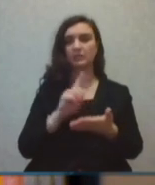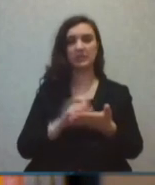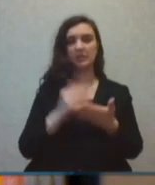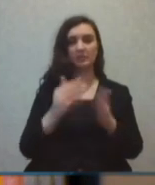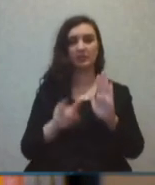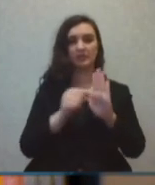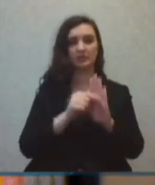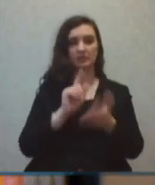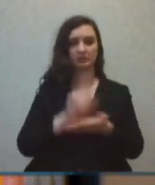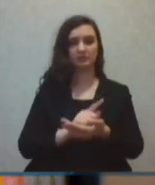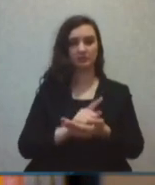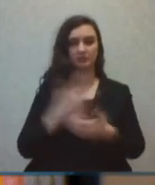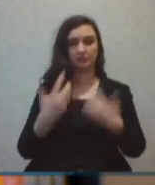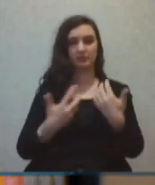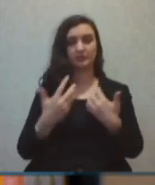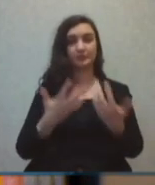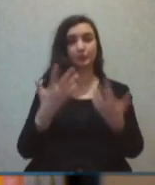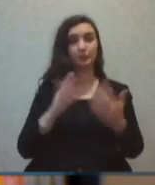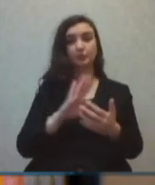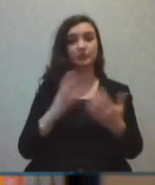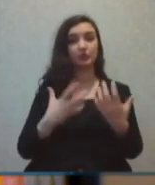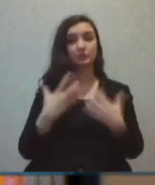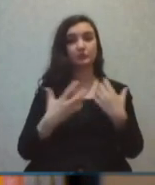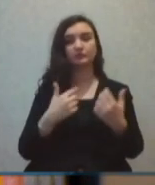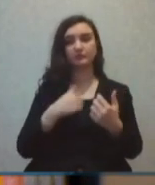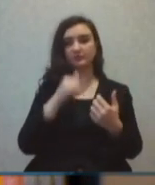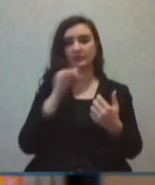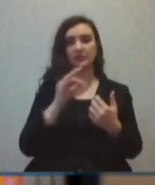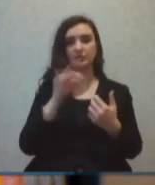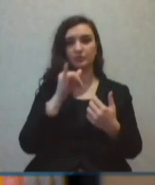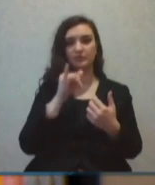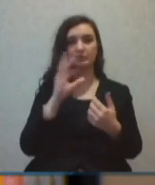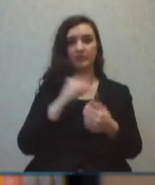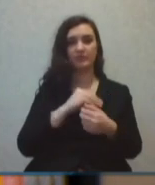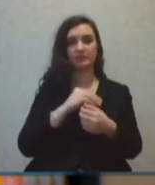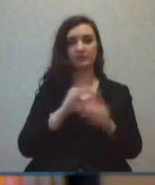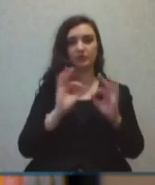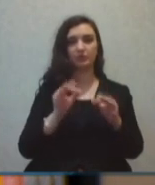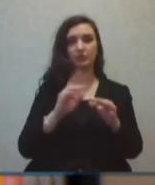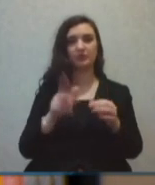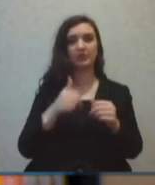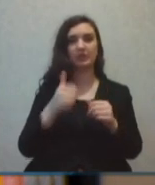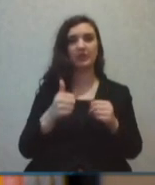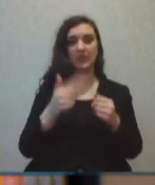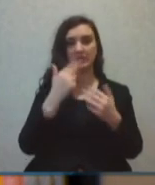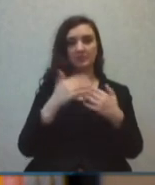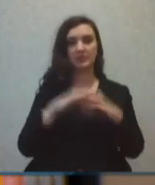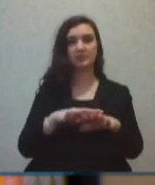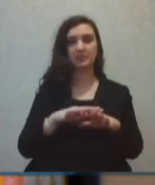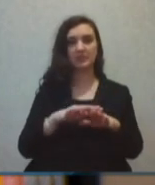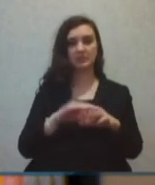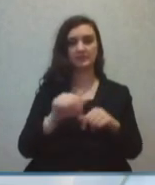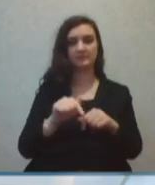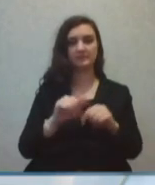აუცილებელი ატრიბუტი. და თუ არა შფოთვა, ჩვენ ვერასოდეს მოვახდენთ სწორ და კარგ ადაპტაციას